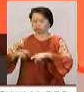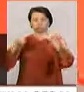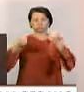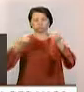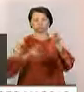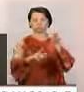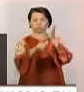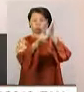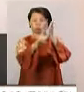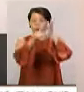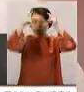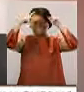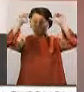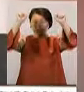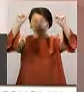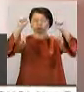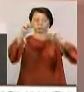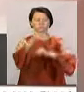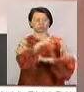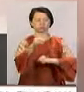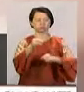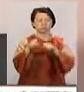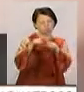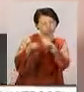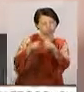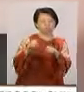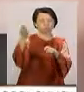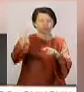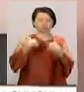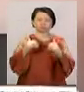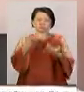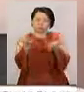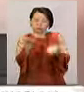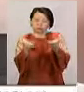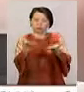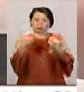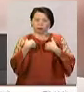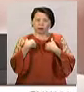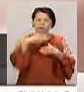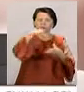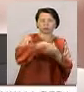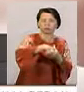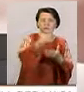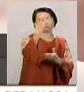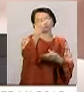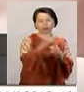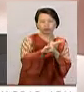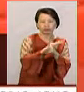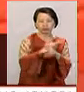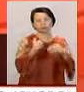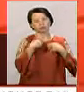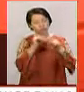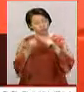presiden yang dipersaing. So, mungkin ada yang dah lama dua penggal dan